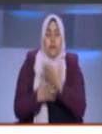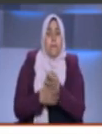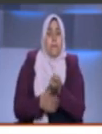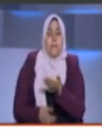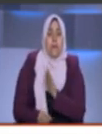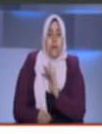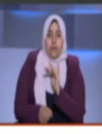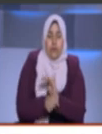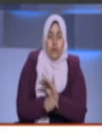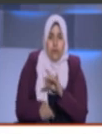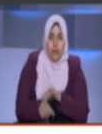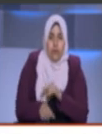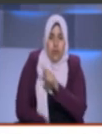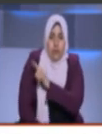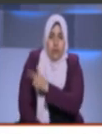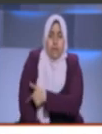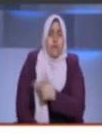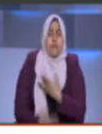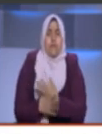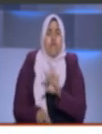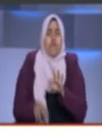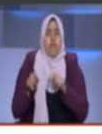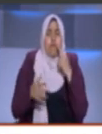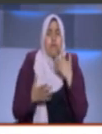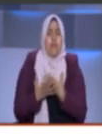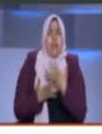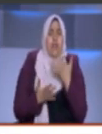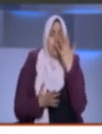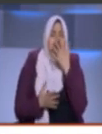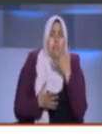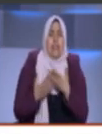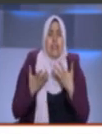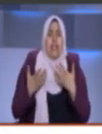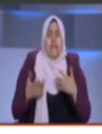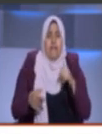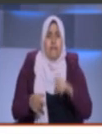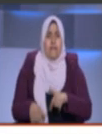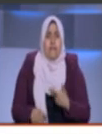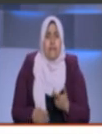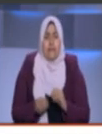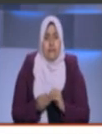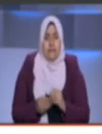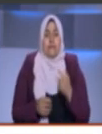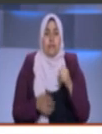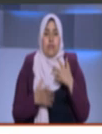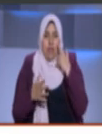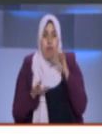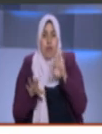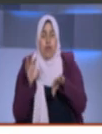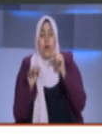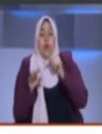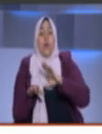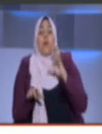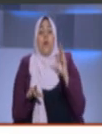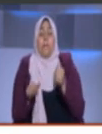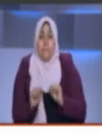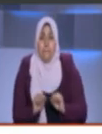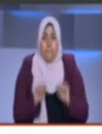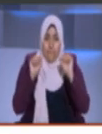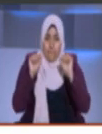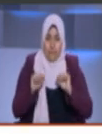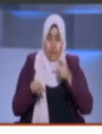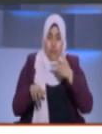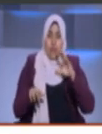في المانيا. طب ما هي ابرز اشكال هذا التخفيف عربي يعني؟ ابرز اشكال التخفيف كل المحلات اللي